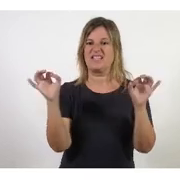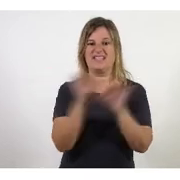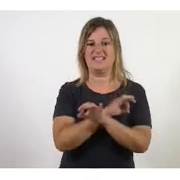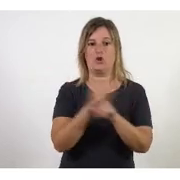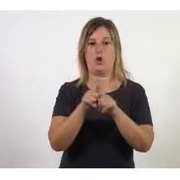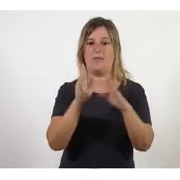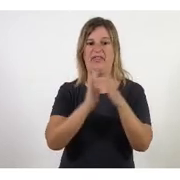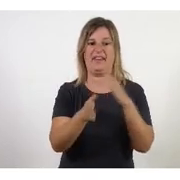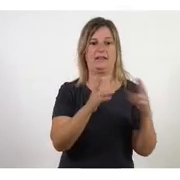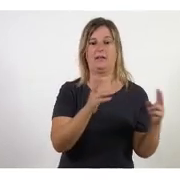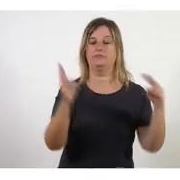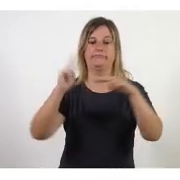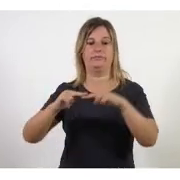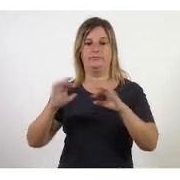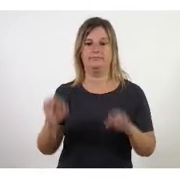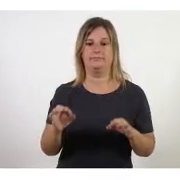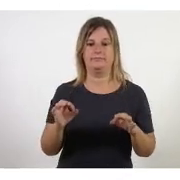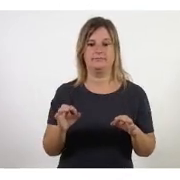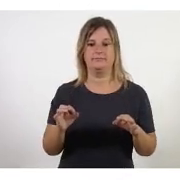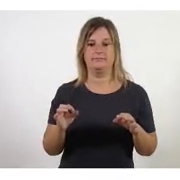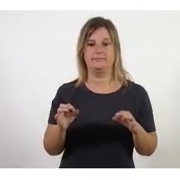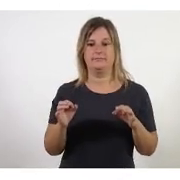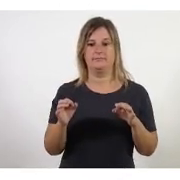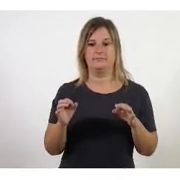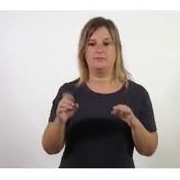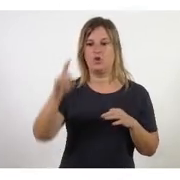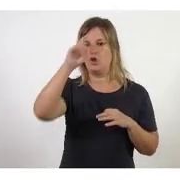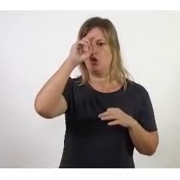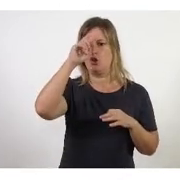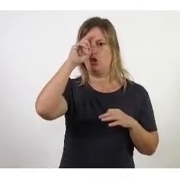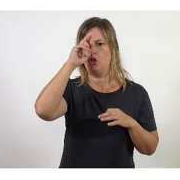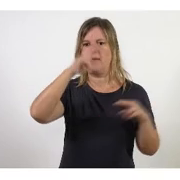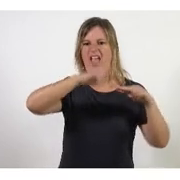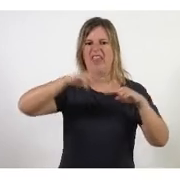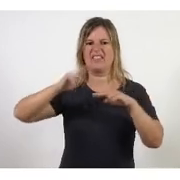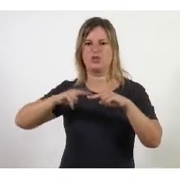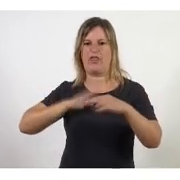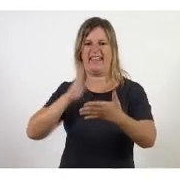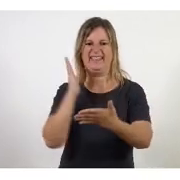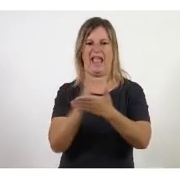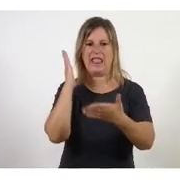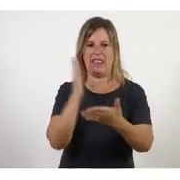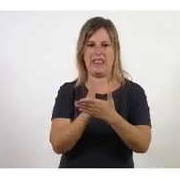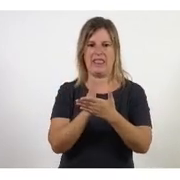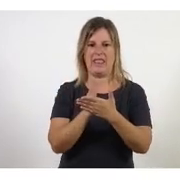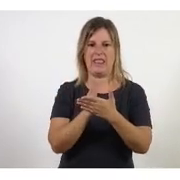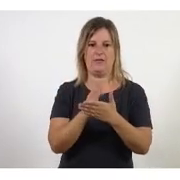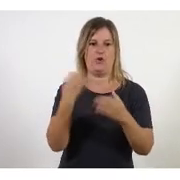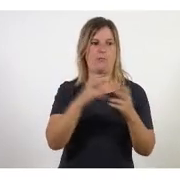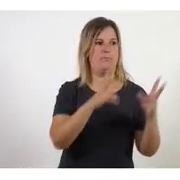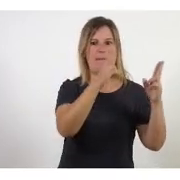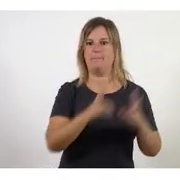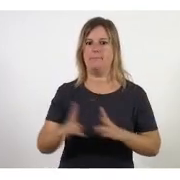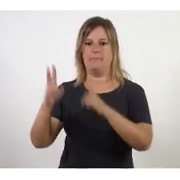Sembla una tonteria. És no posar-ne cap. Això s'anomena edició per tall, queda tallat. És la normal